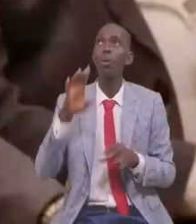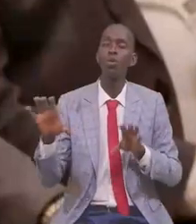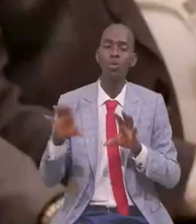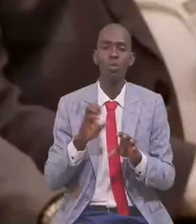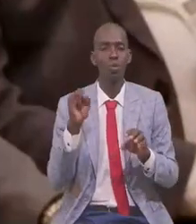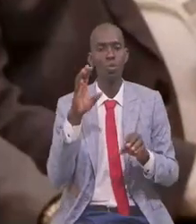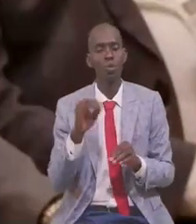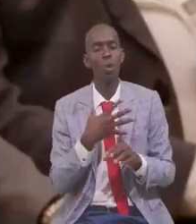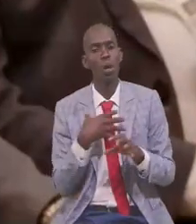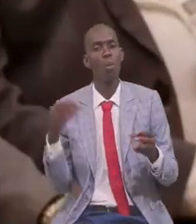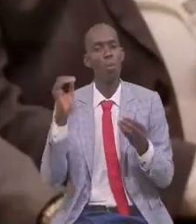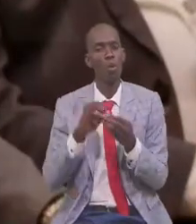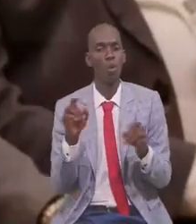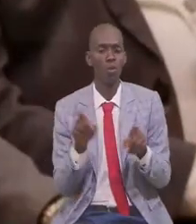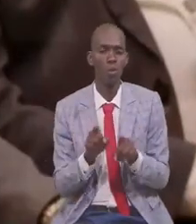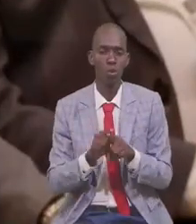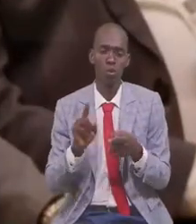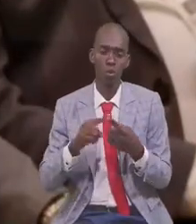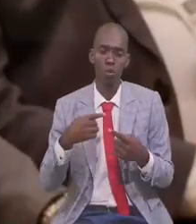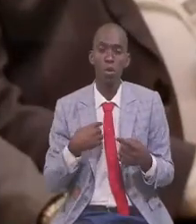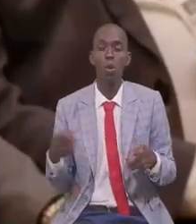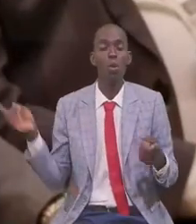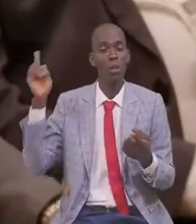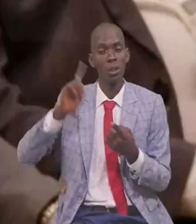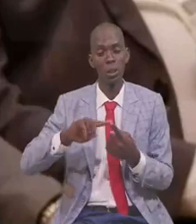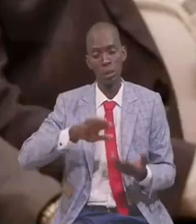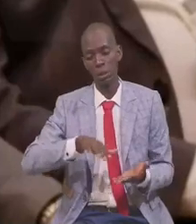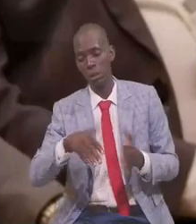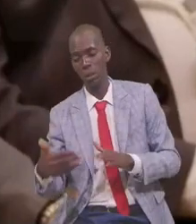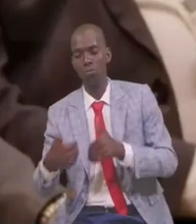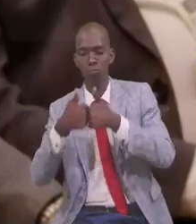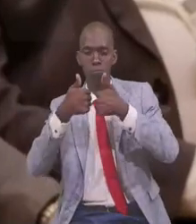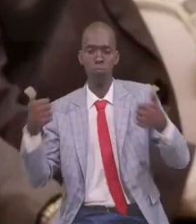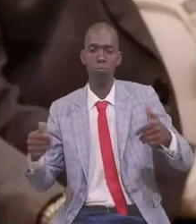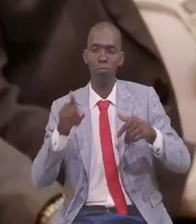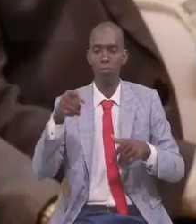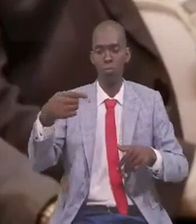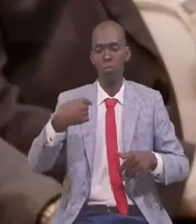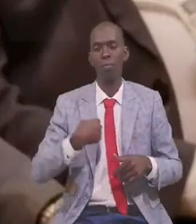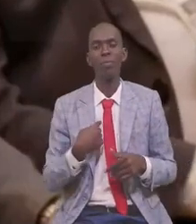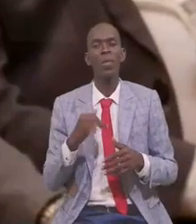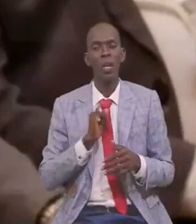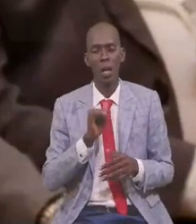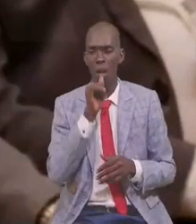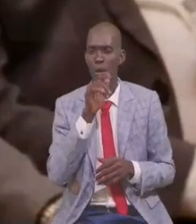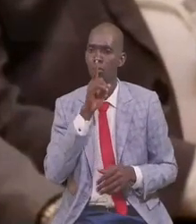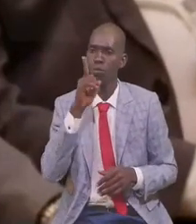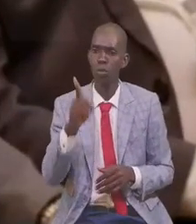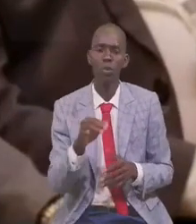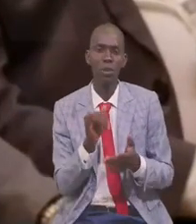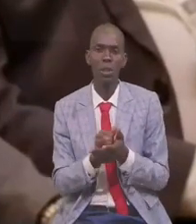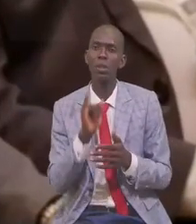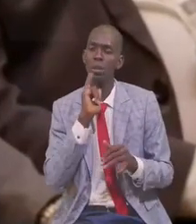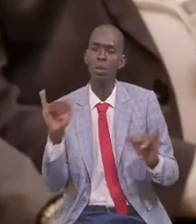mort vient à me séparer de toi. Et je suis sûr que vous avez eu des paroles dans votre vie, dans le ministère, dans